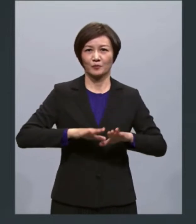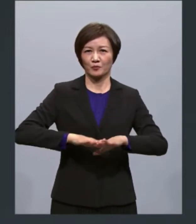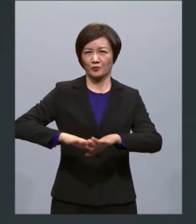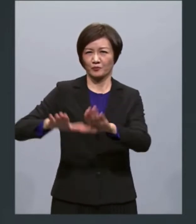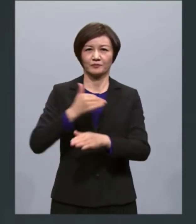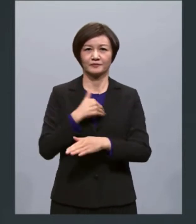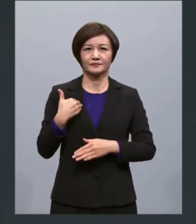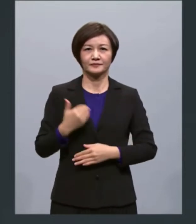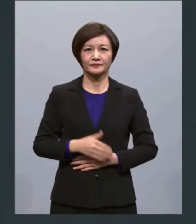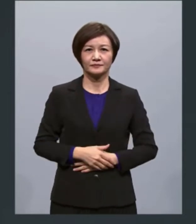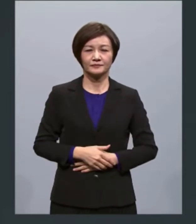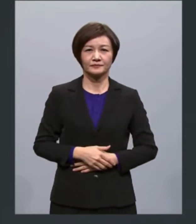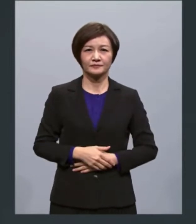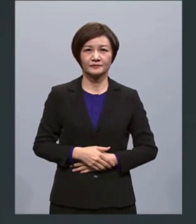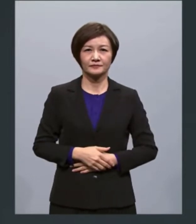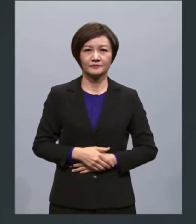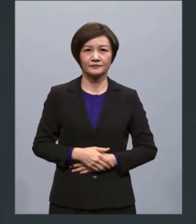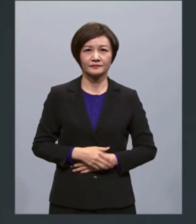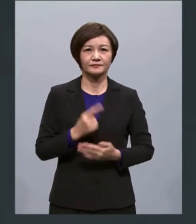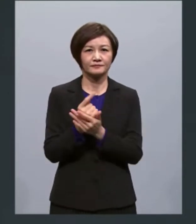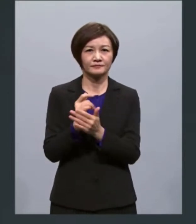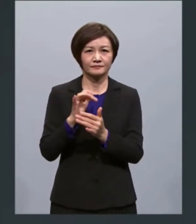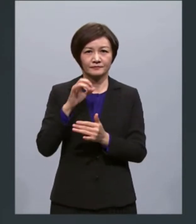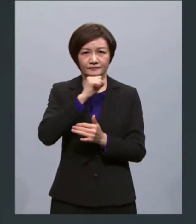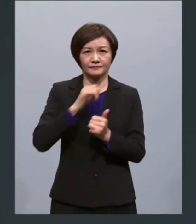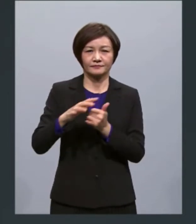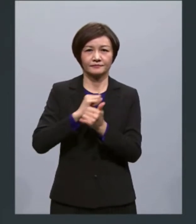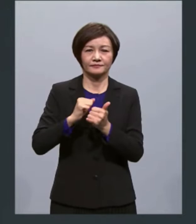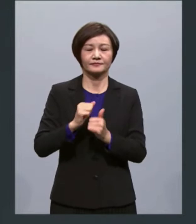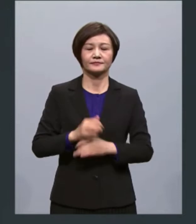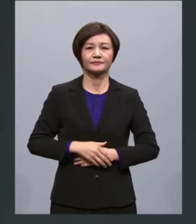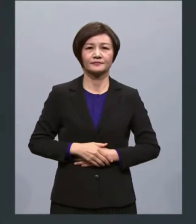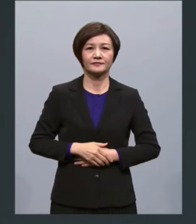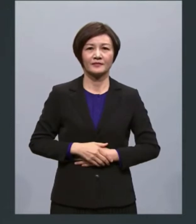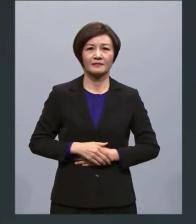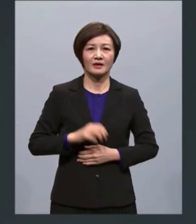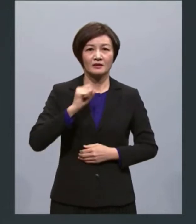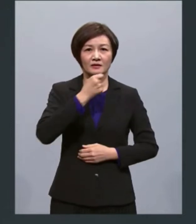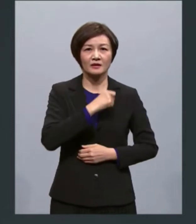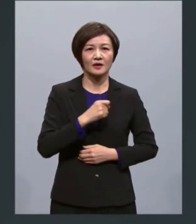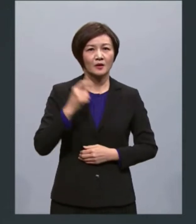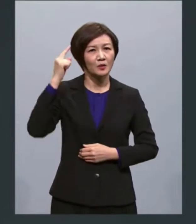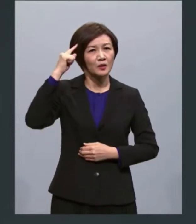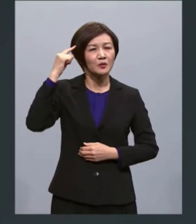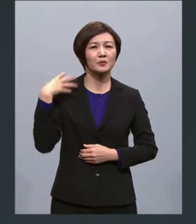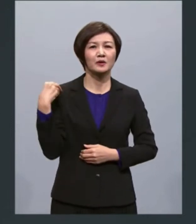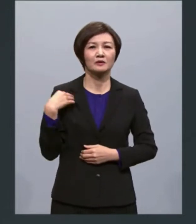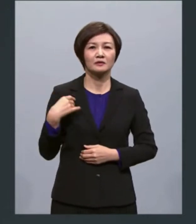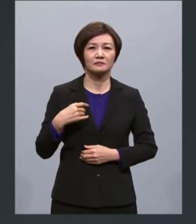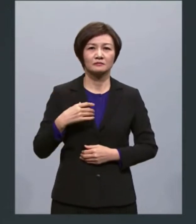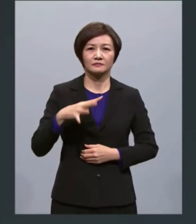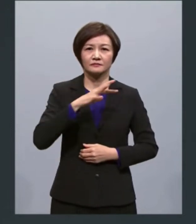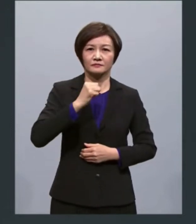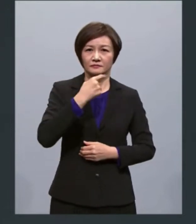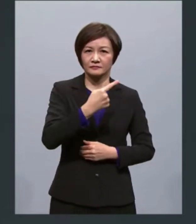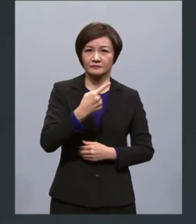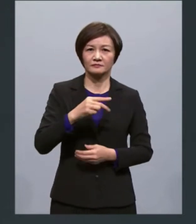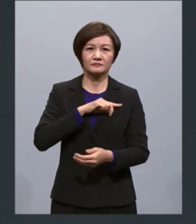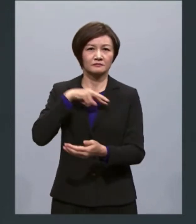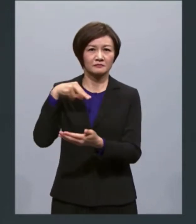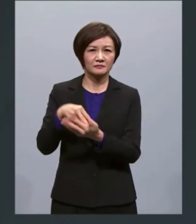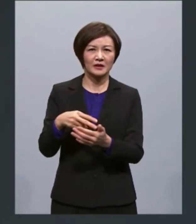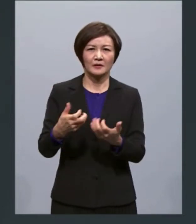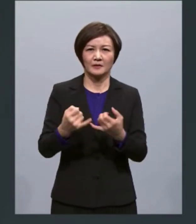迹。各位国安同胞，我们不能让台湾继续沉溺在统独的意识形态里